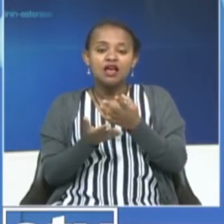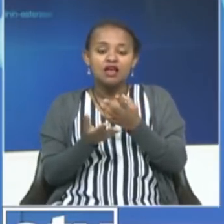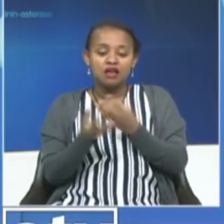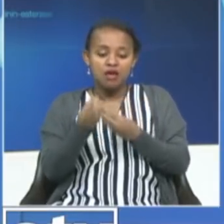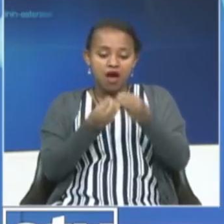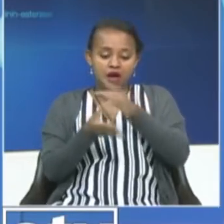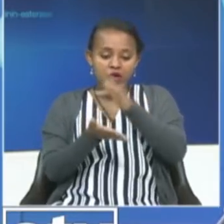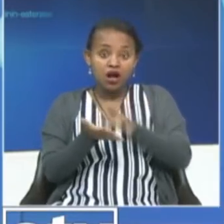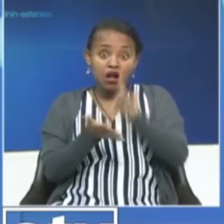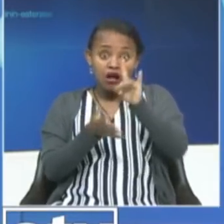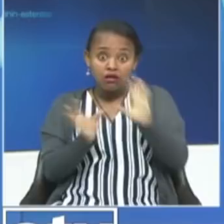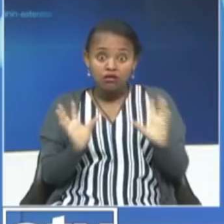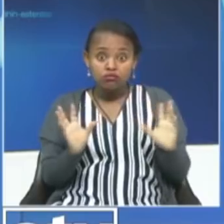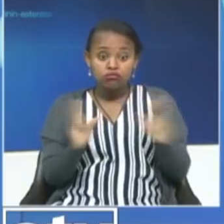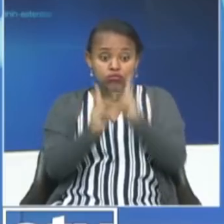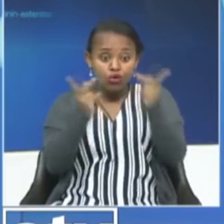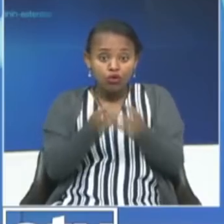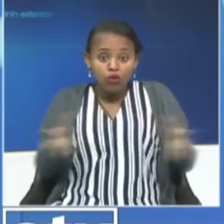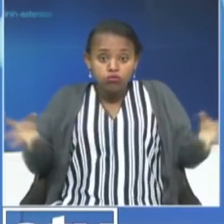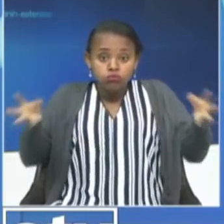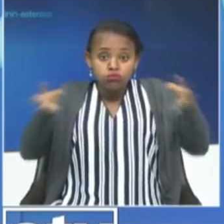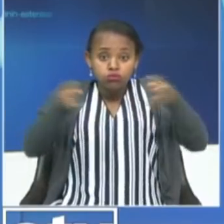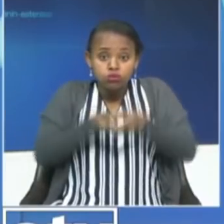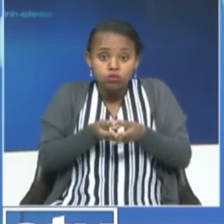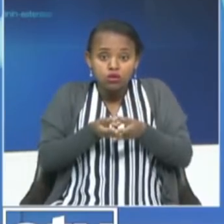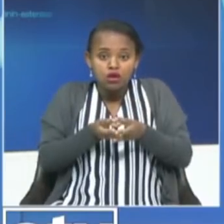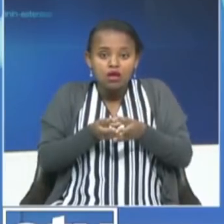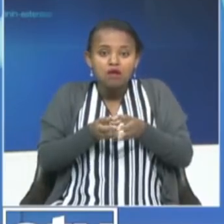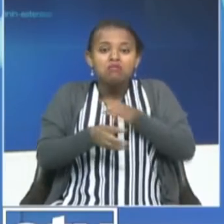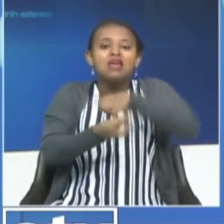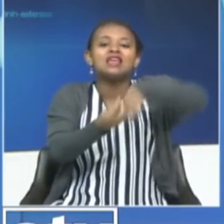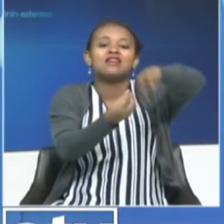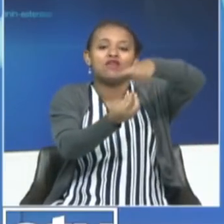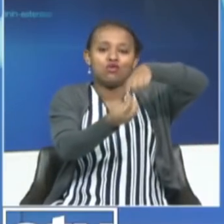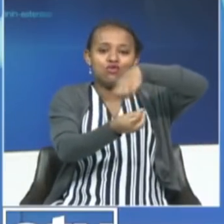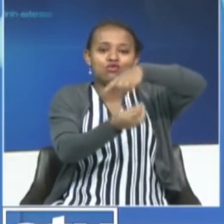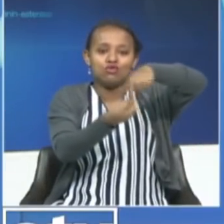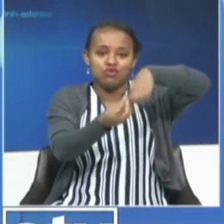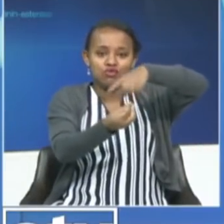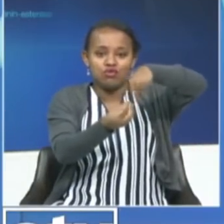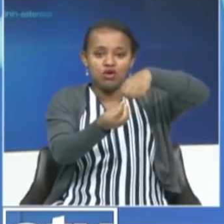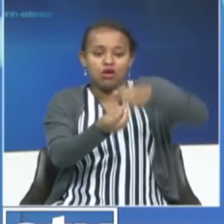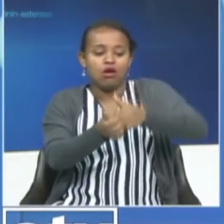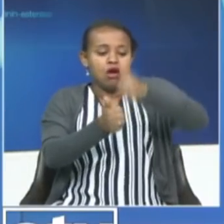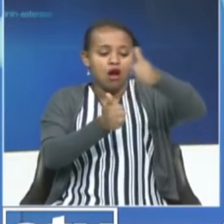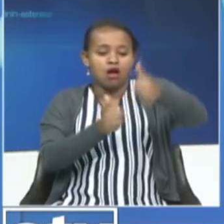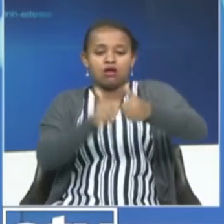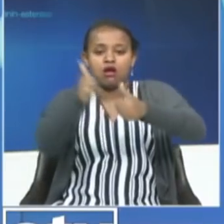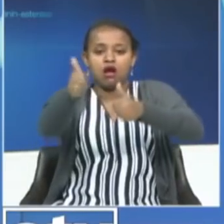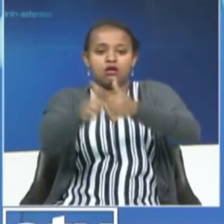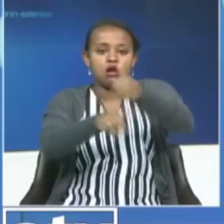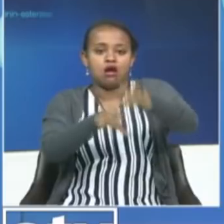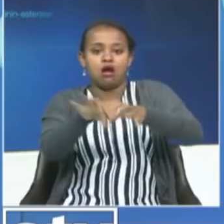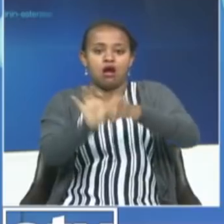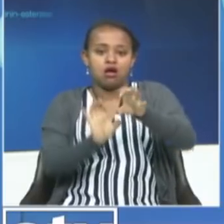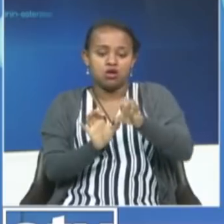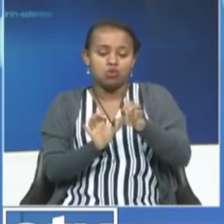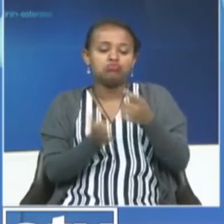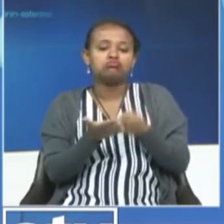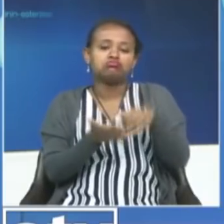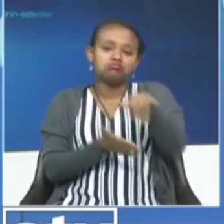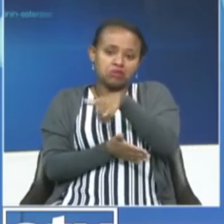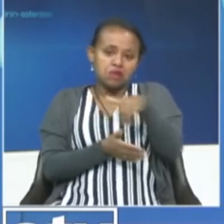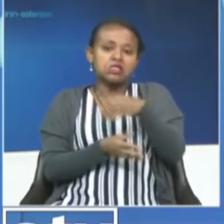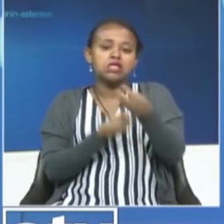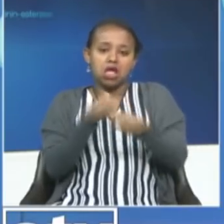ብለው ብዙ ሰው አንድ ቦታ ከመሰብሰብ በየሰፈሩ በዛ ራቅራቅ አድርገው በየሰፈሩ እንዲህ አይነት ገበያዎች